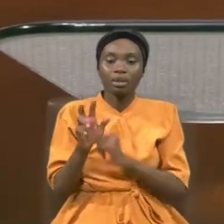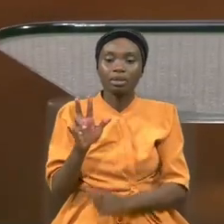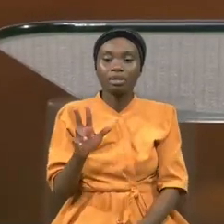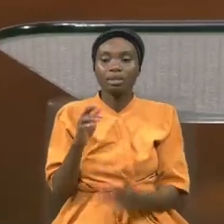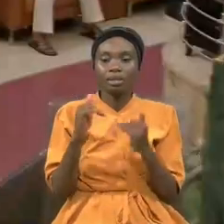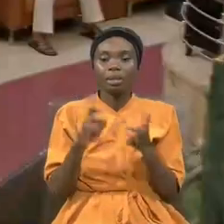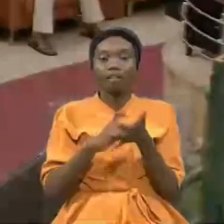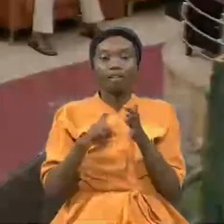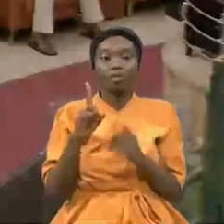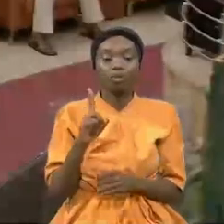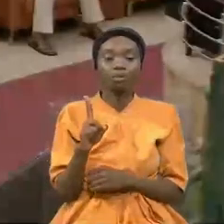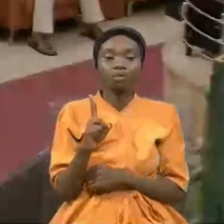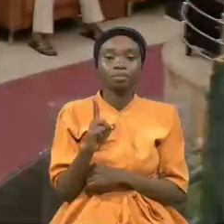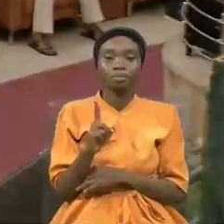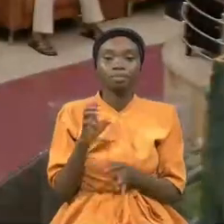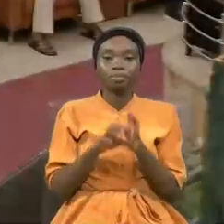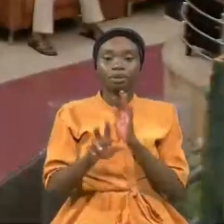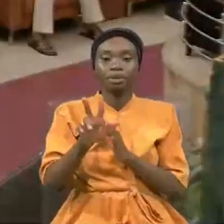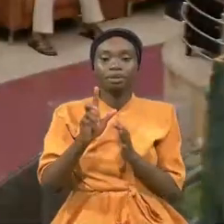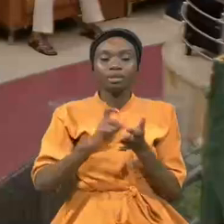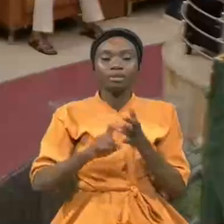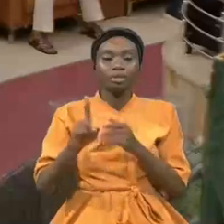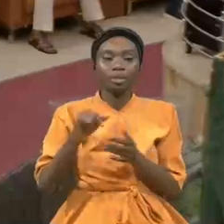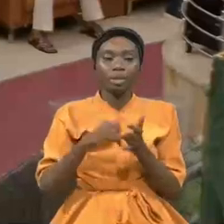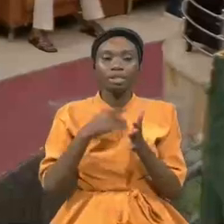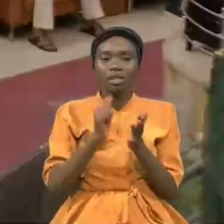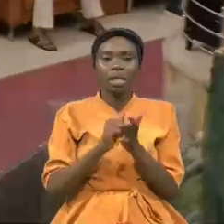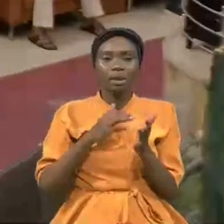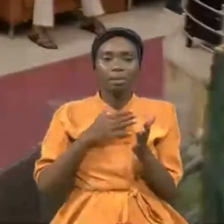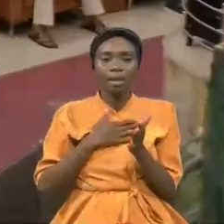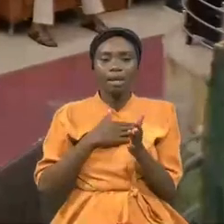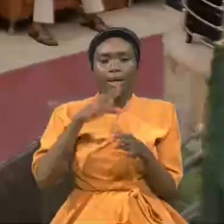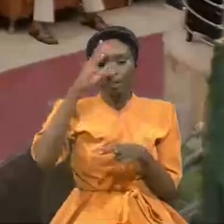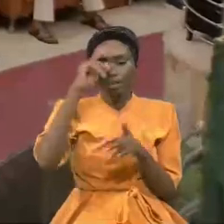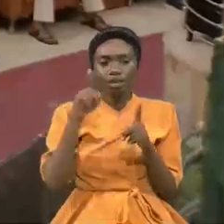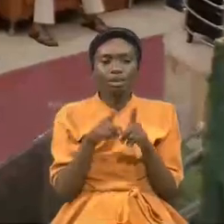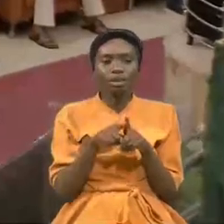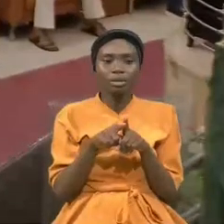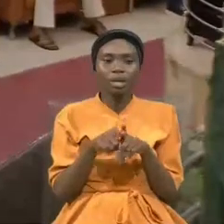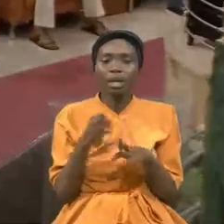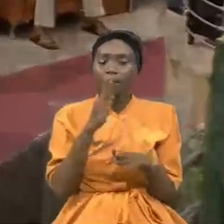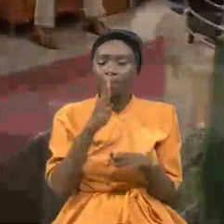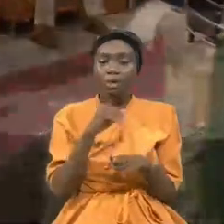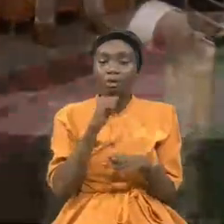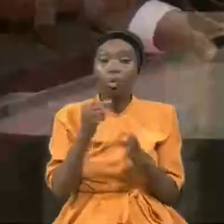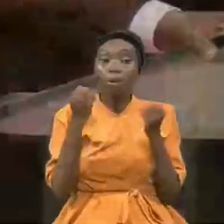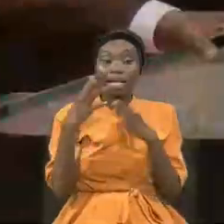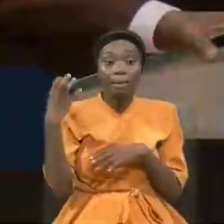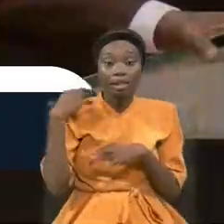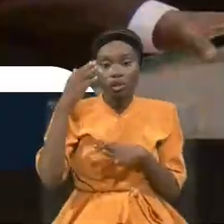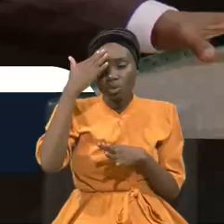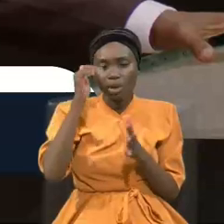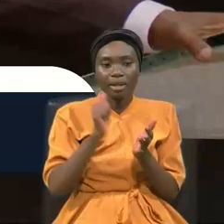3, verset 1. Mes frères, qu'il n'y ait pas parmi vous un